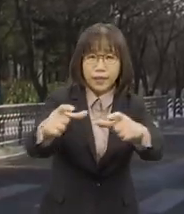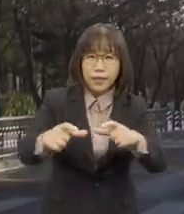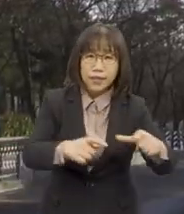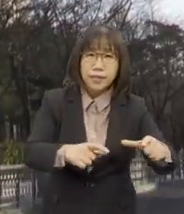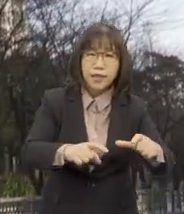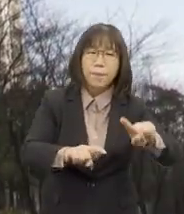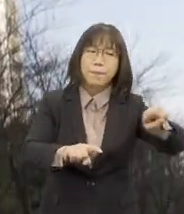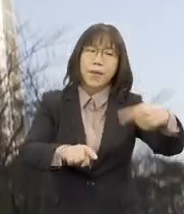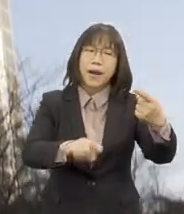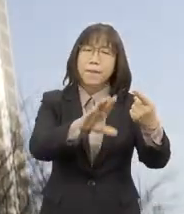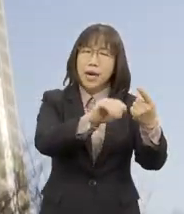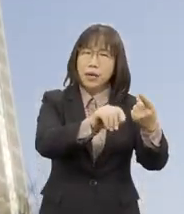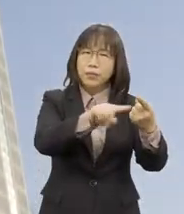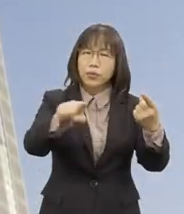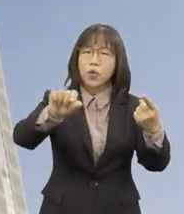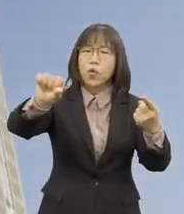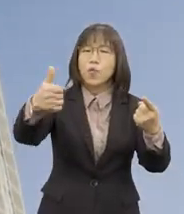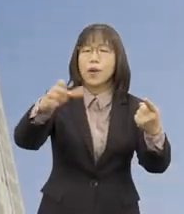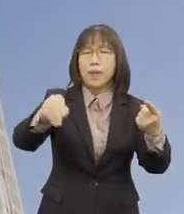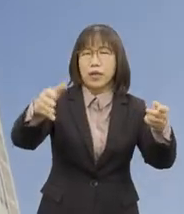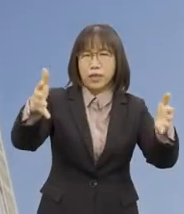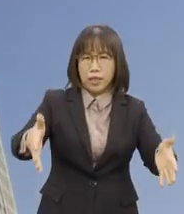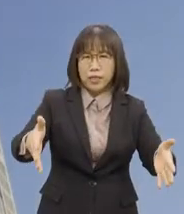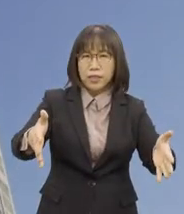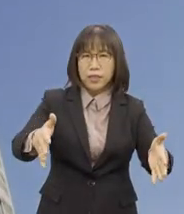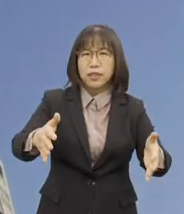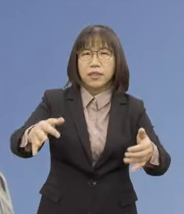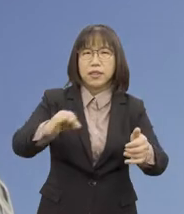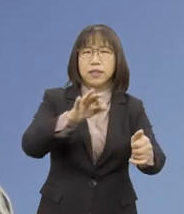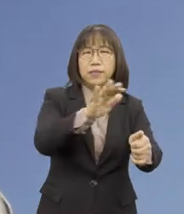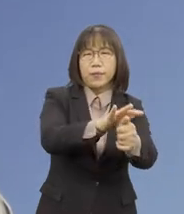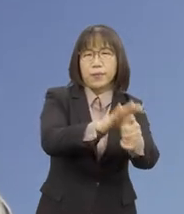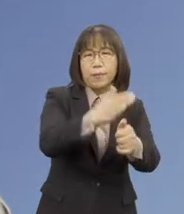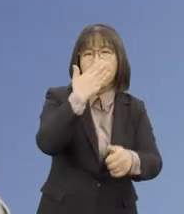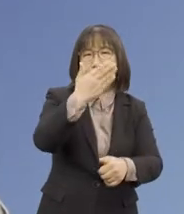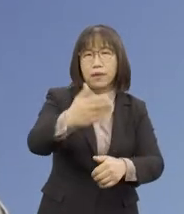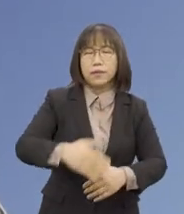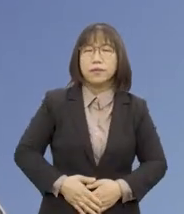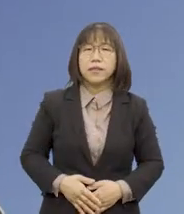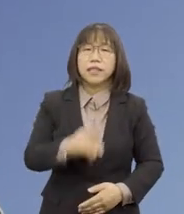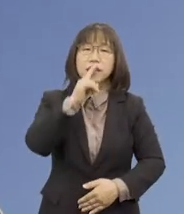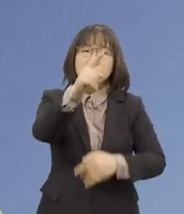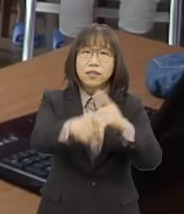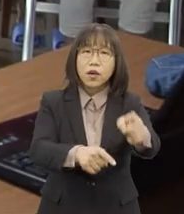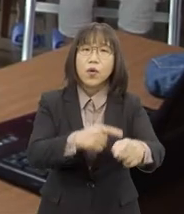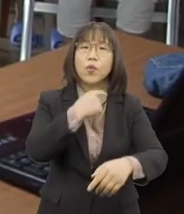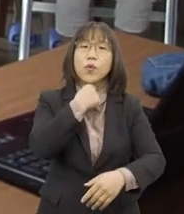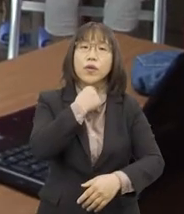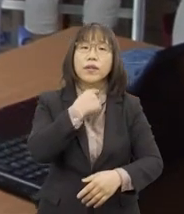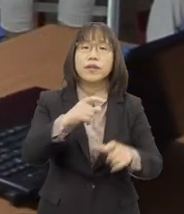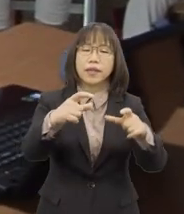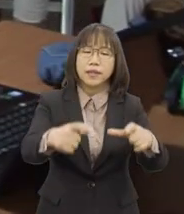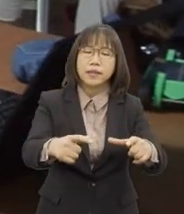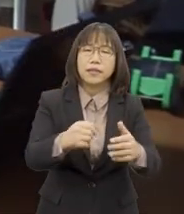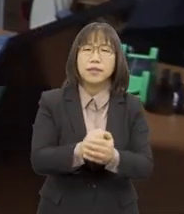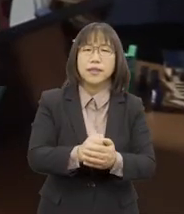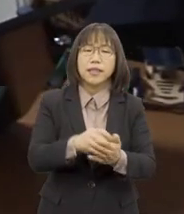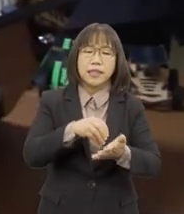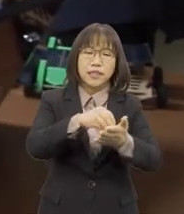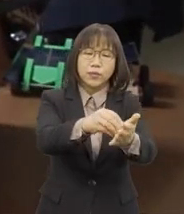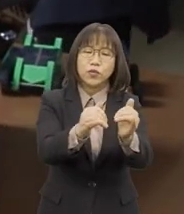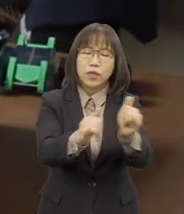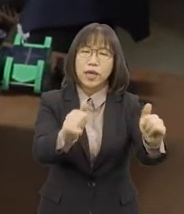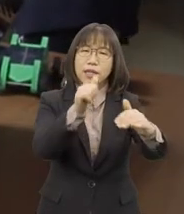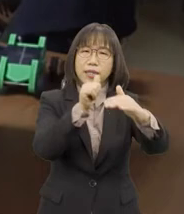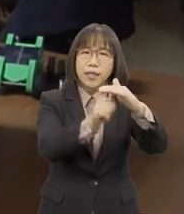단지별로 최소 100만 원에서 최대 500만 원까지 지원받을 수 있습니다. 신청을 원하는 단체에서는